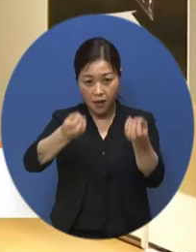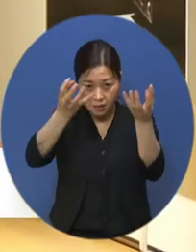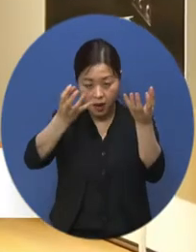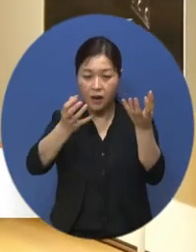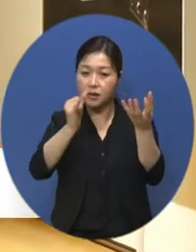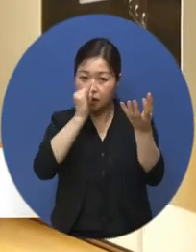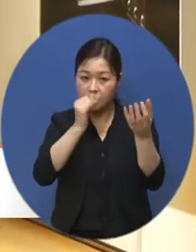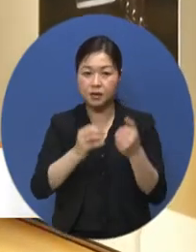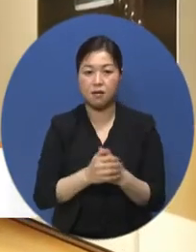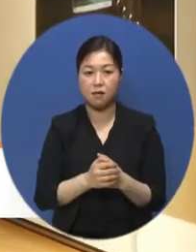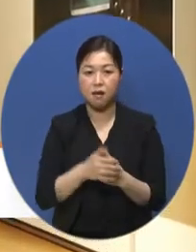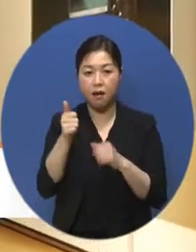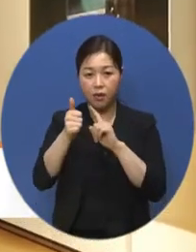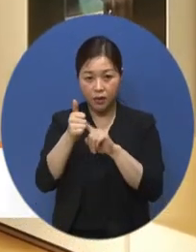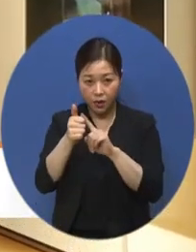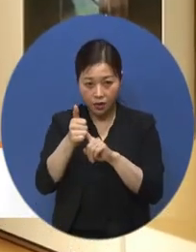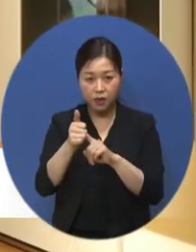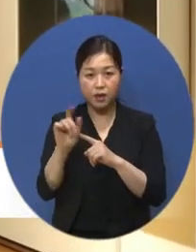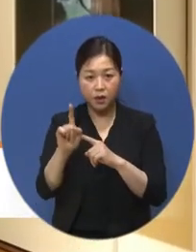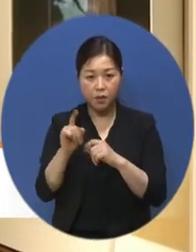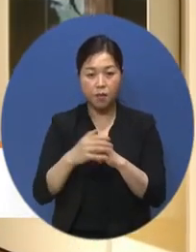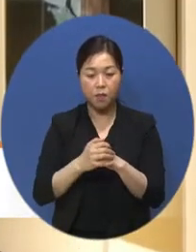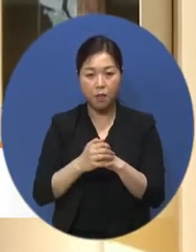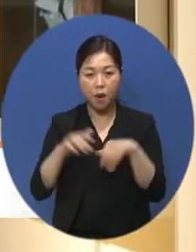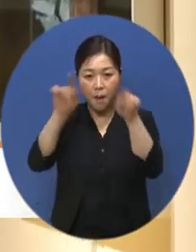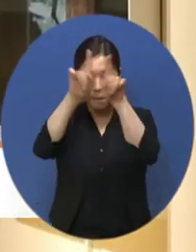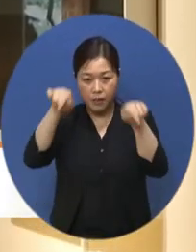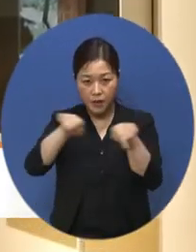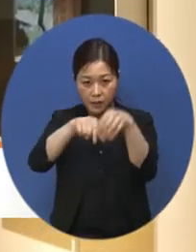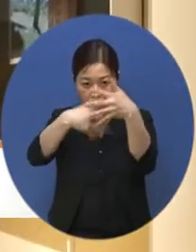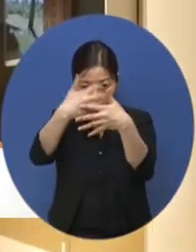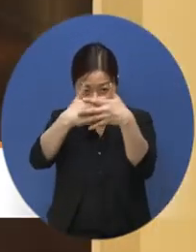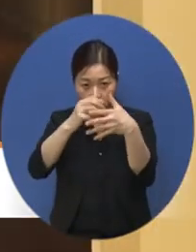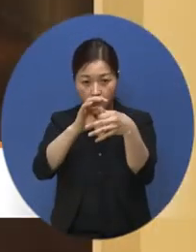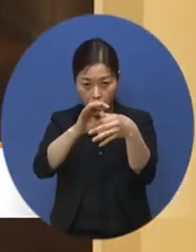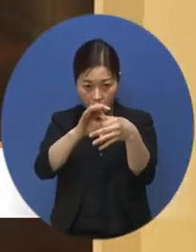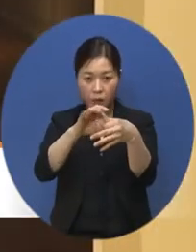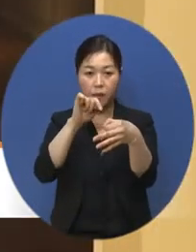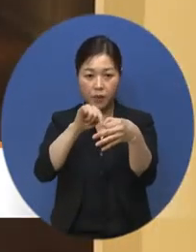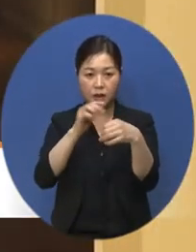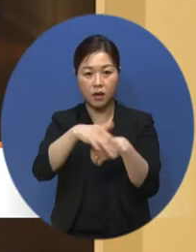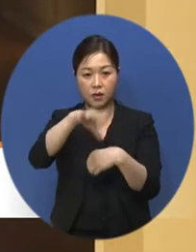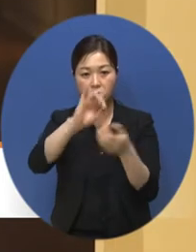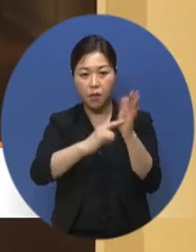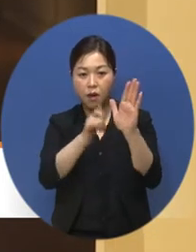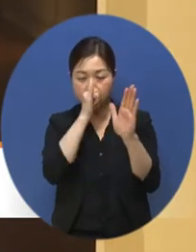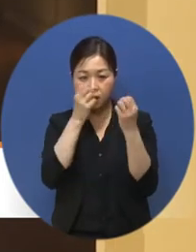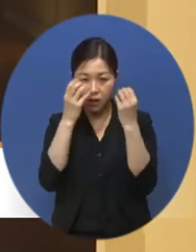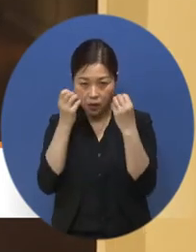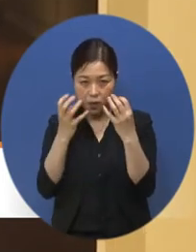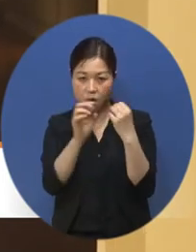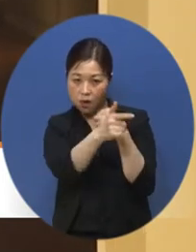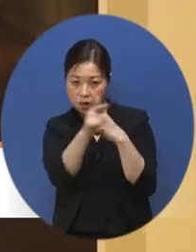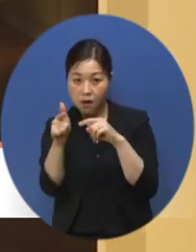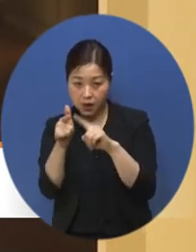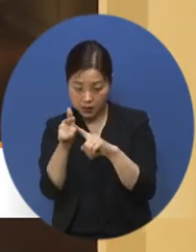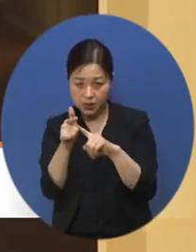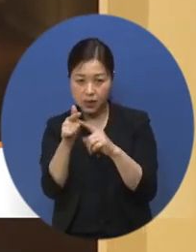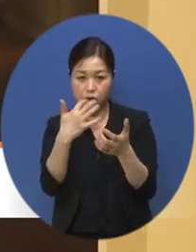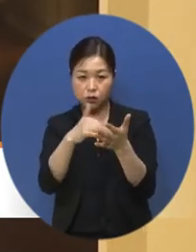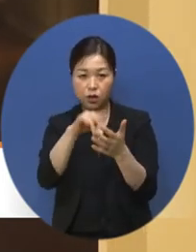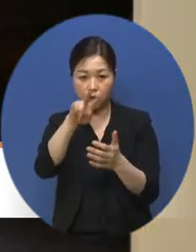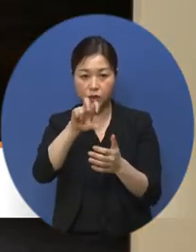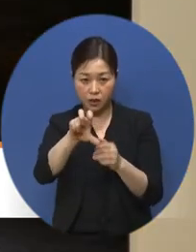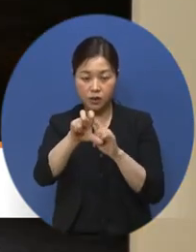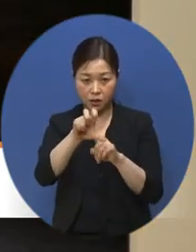작가의 대표 시드 지인 인투 어 타임 프레임 을 비롯해 처음 공개하는 신작들 까지 총 25점